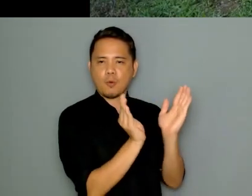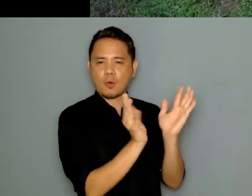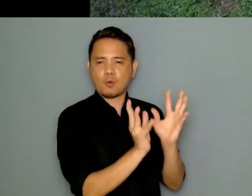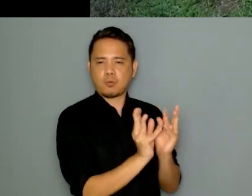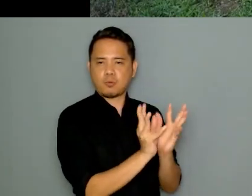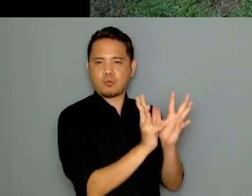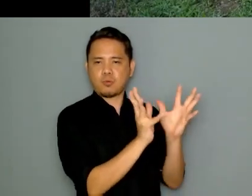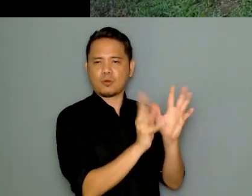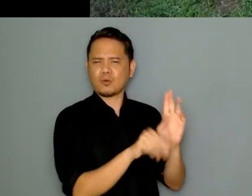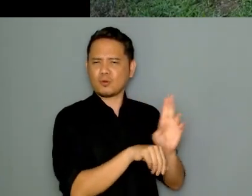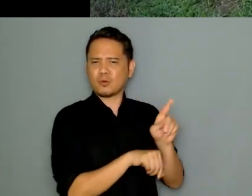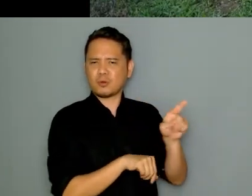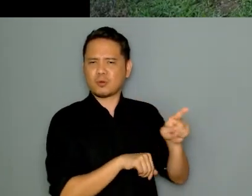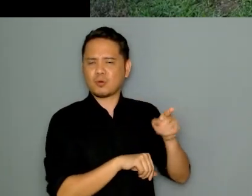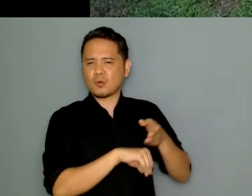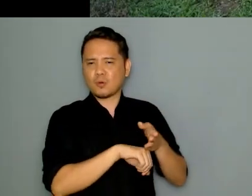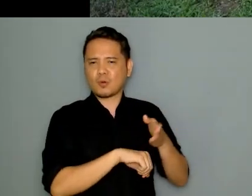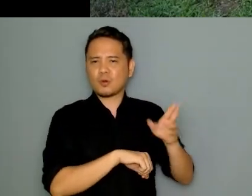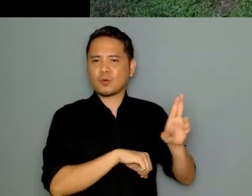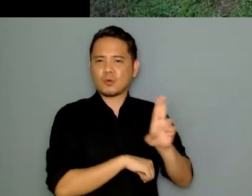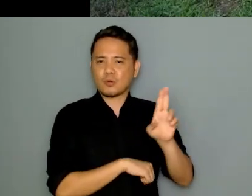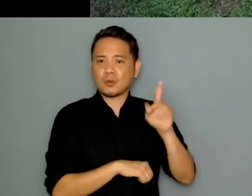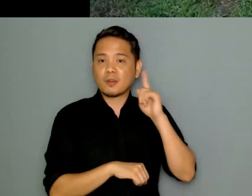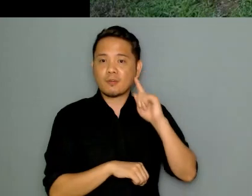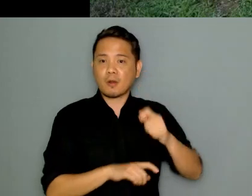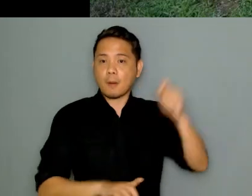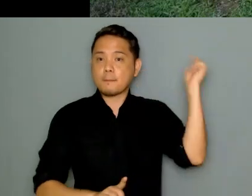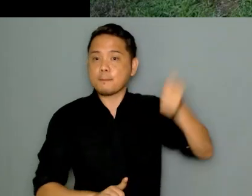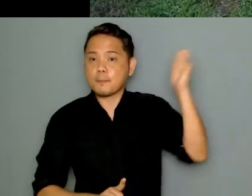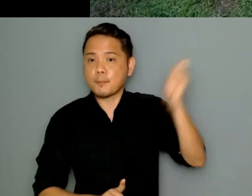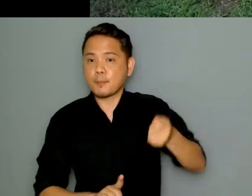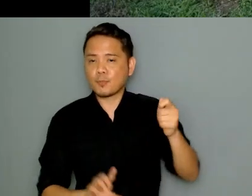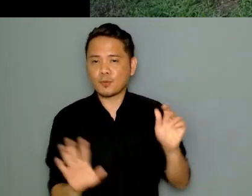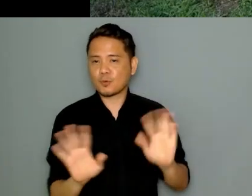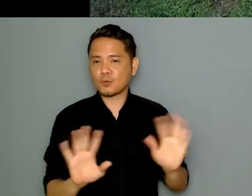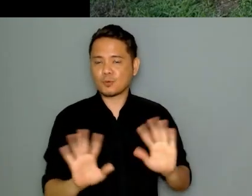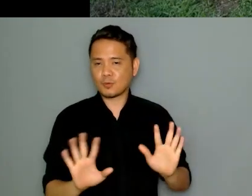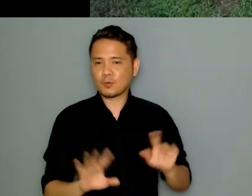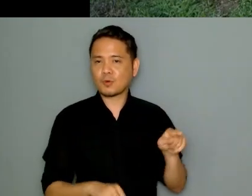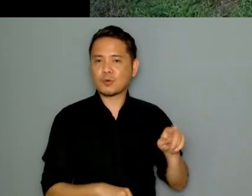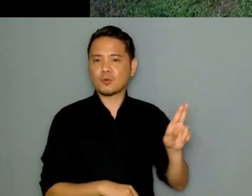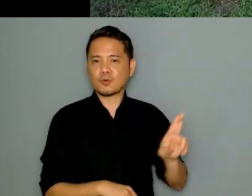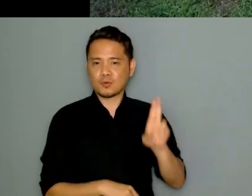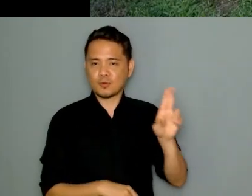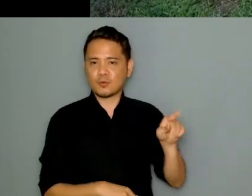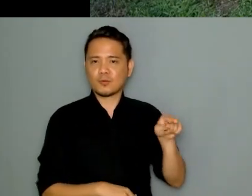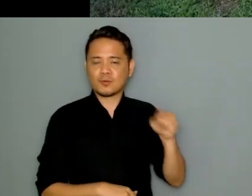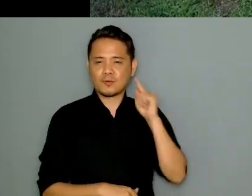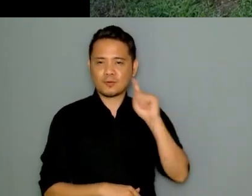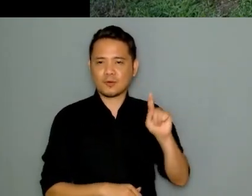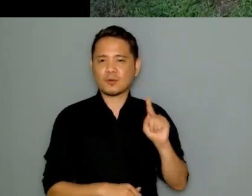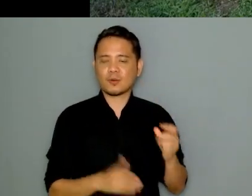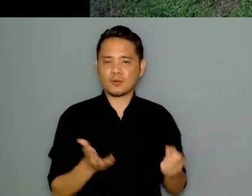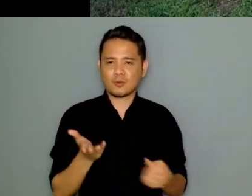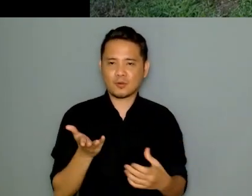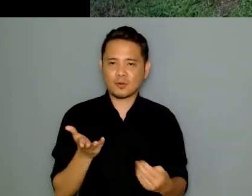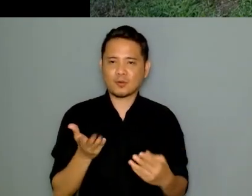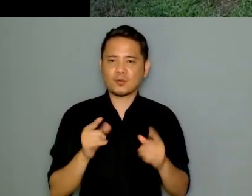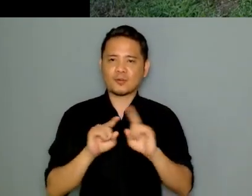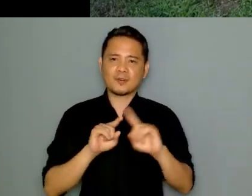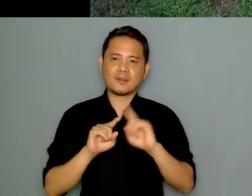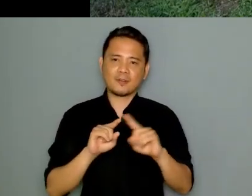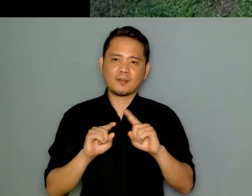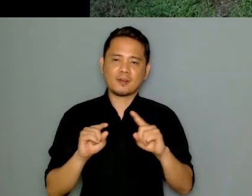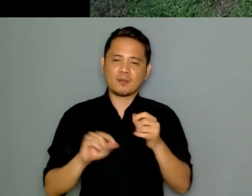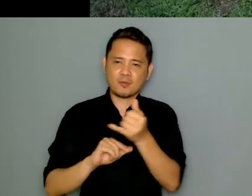sa bahay, marami na. Hindi siya pamalo ha, hindi pamalo yan. Yan ay sadyang ginagamit ko po sa aking mga